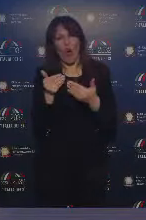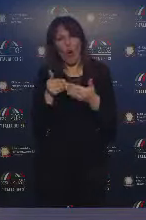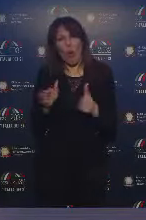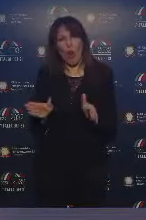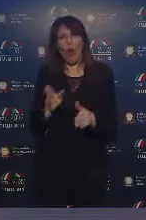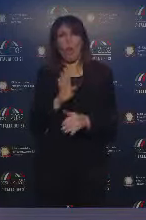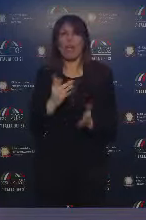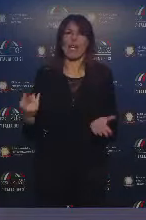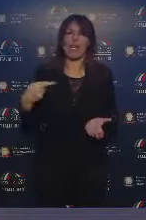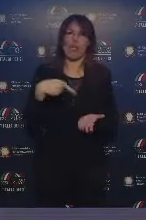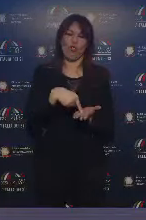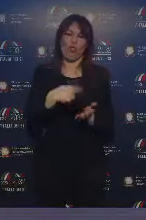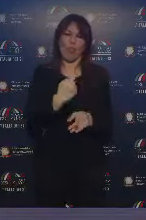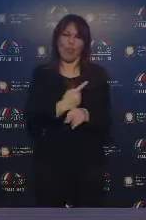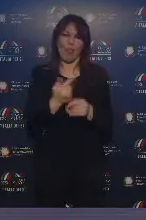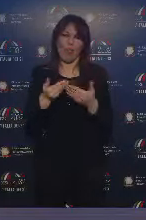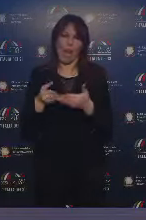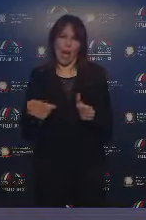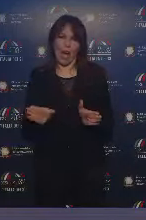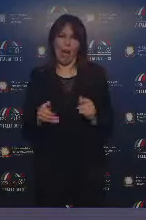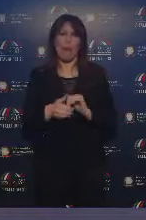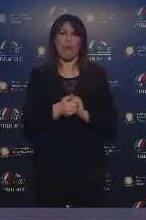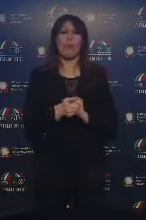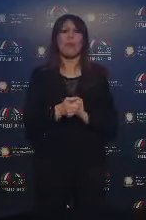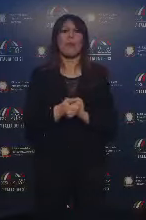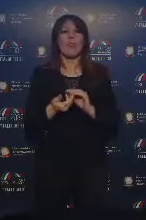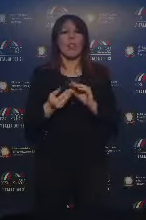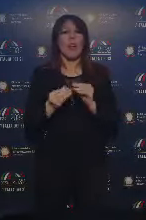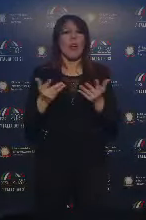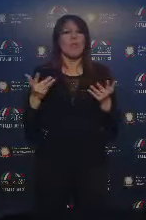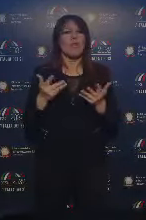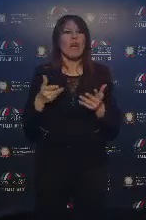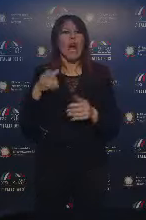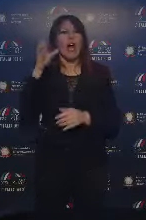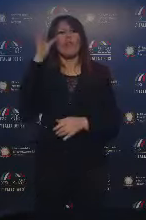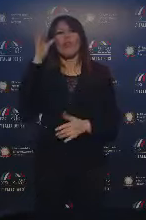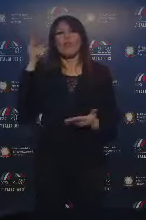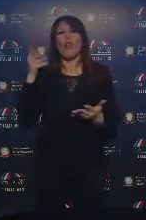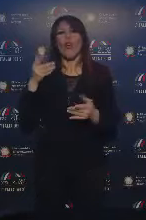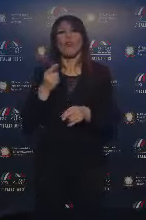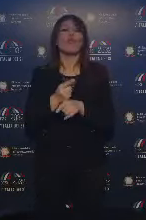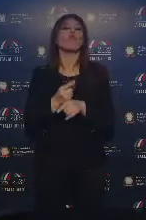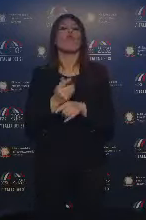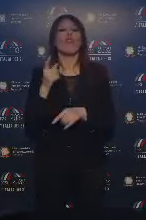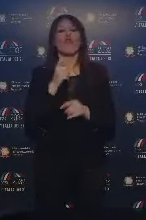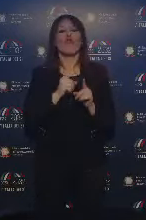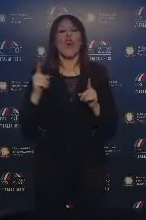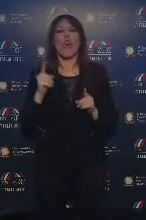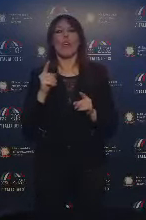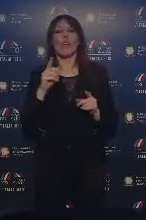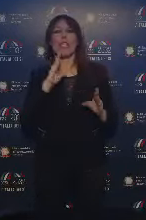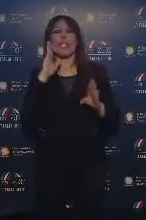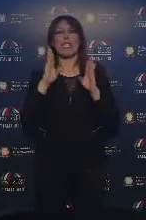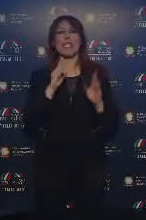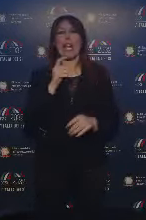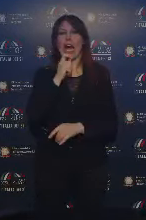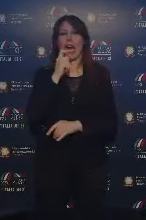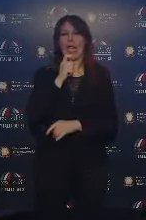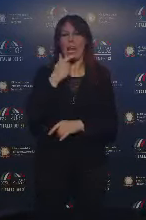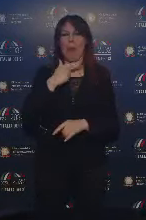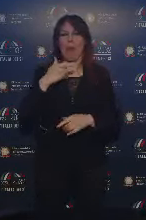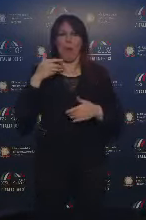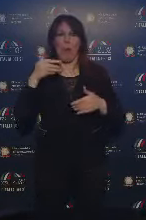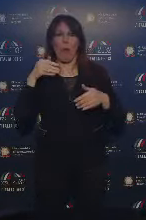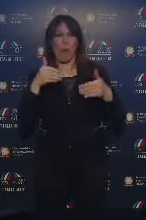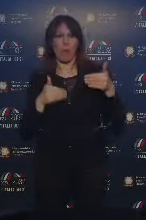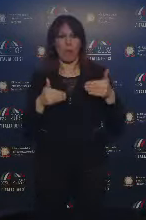a Brienza eh cosa ascoltiamo sono i giorni di Sanremo quindi non faccio balletti non